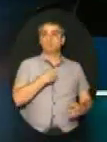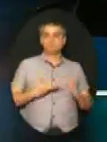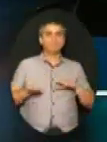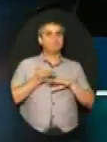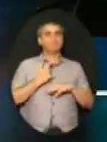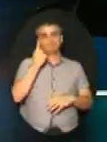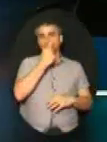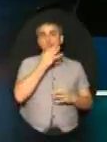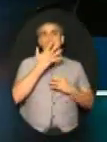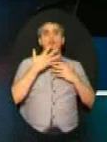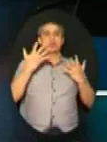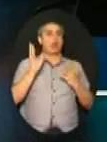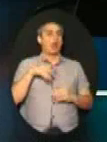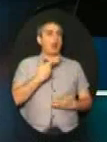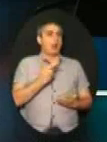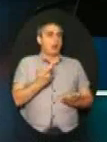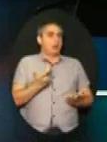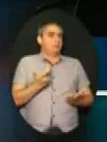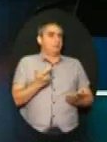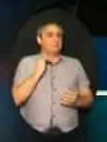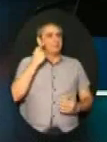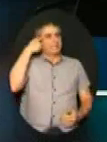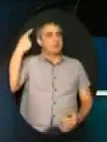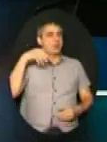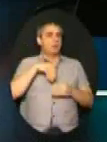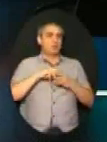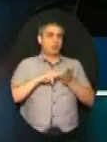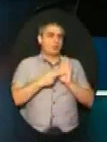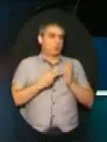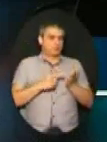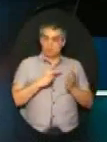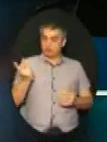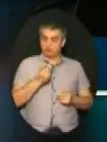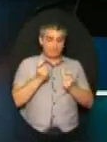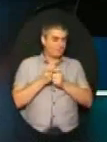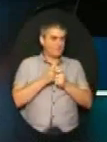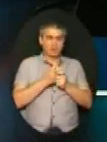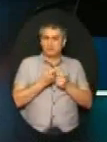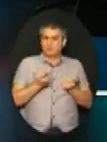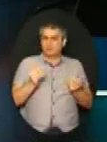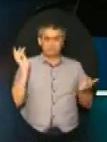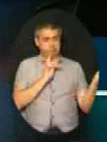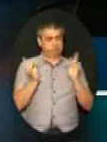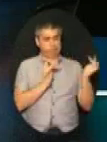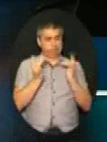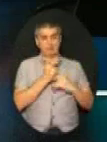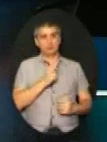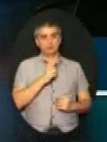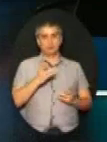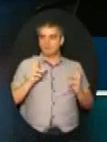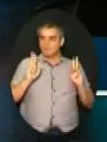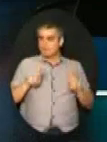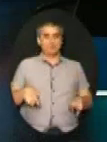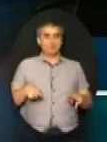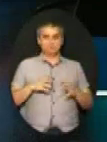שאלות גדולות מאוד על בכלל על העניין של אידיאולוגיה בפוליטיקה, כי עם שתי מפלגות שפשוט קטלו אחת השנייה בצורה כל